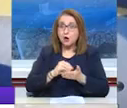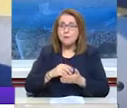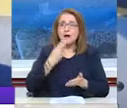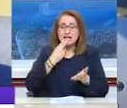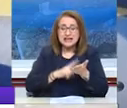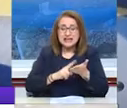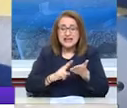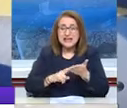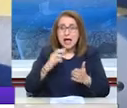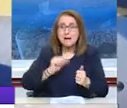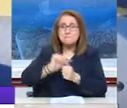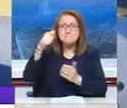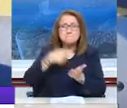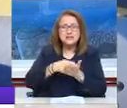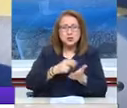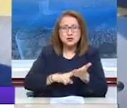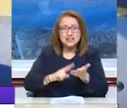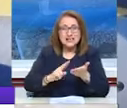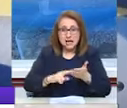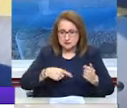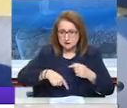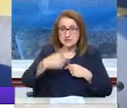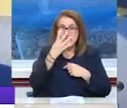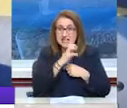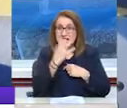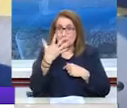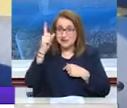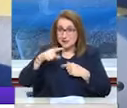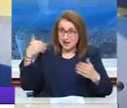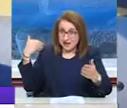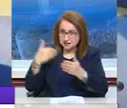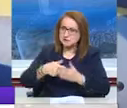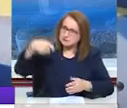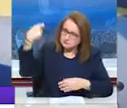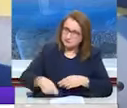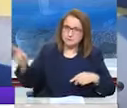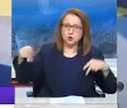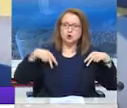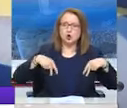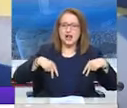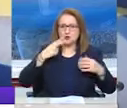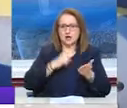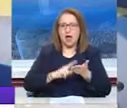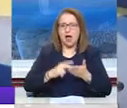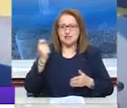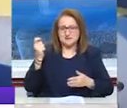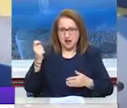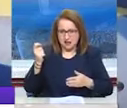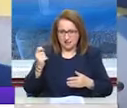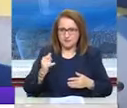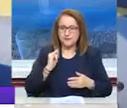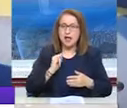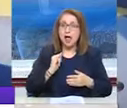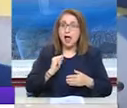45 ημέρες. Στους εργαζόμενους αυτούς παρέχεται, μεταξύ άλλων, αναστολή πληρωμής